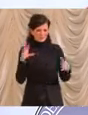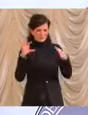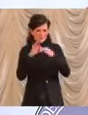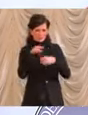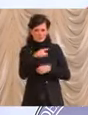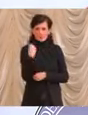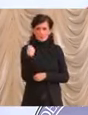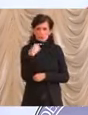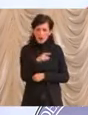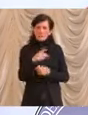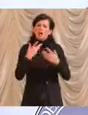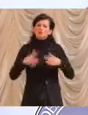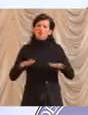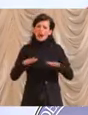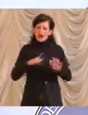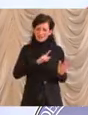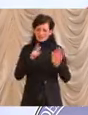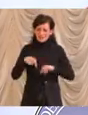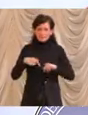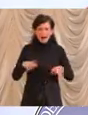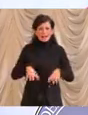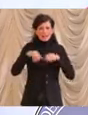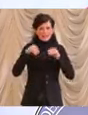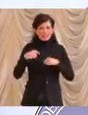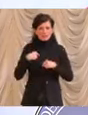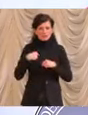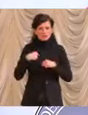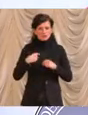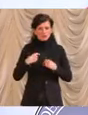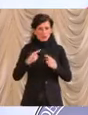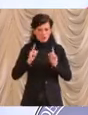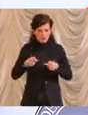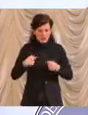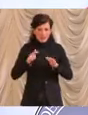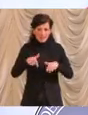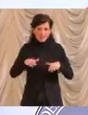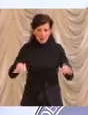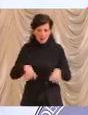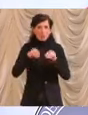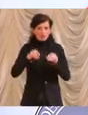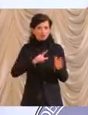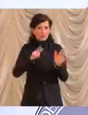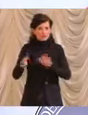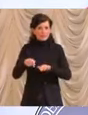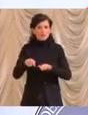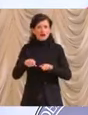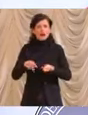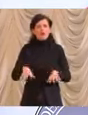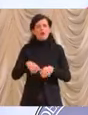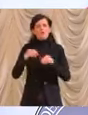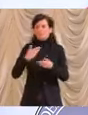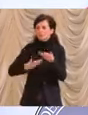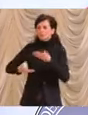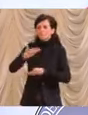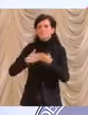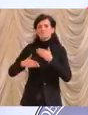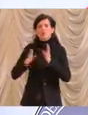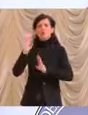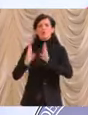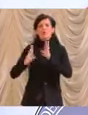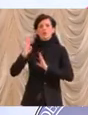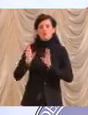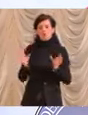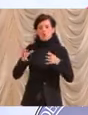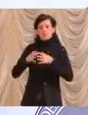settimana noi ci metteremo al lavoro per confrontarci con il Comitato Tecnico Scientifico, ovviamente,